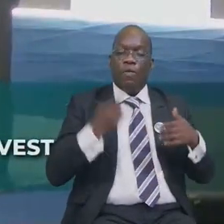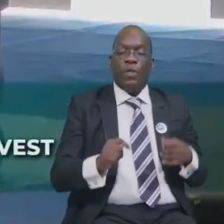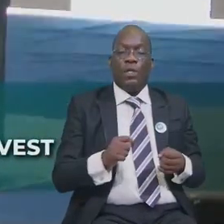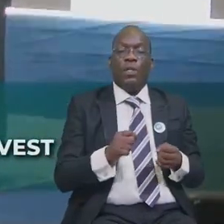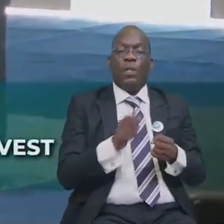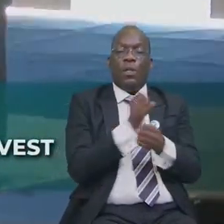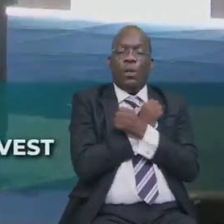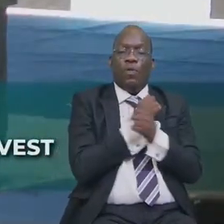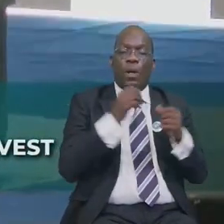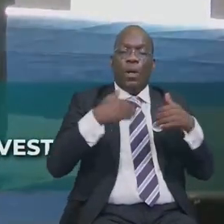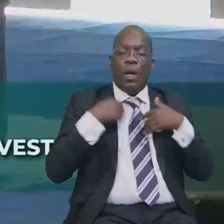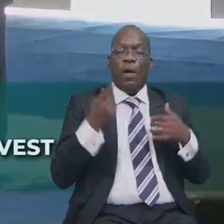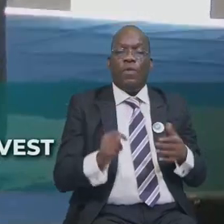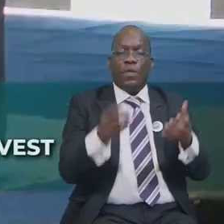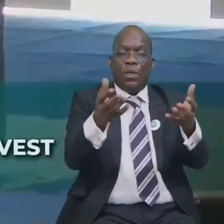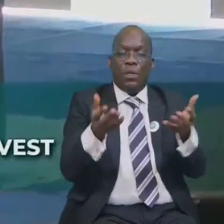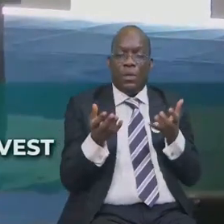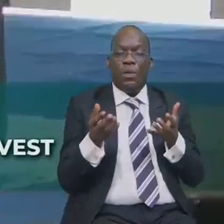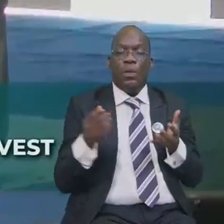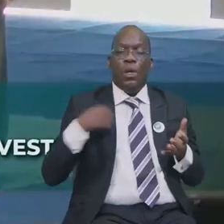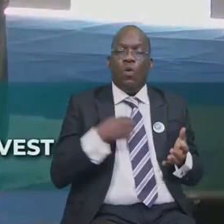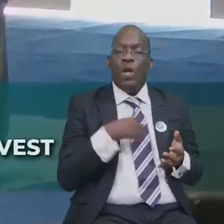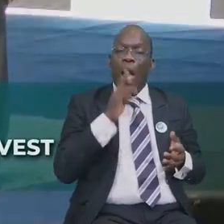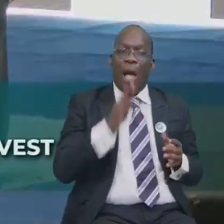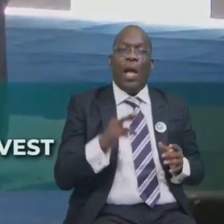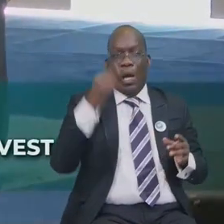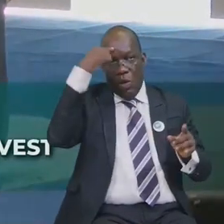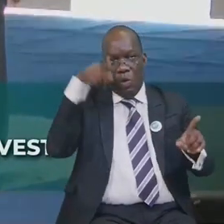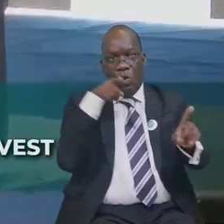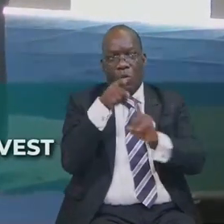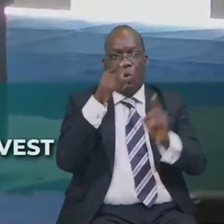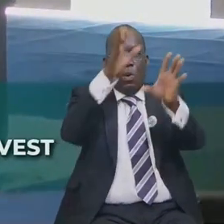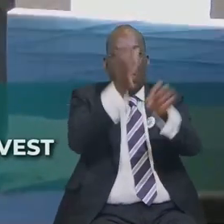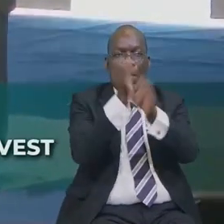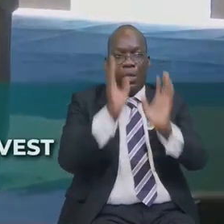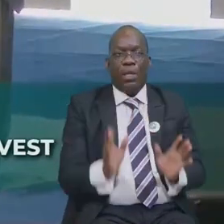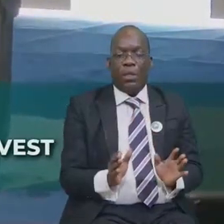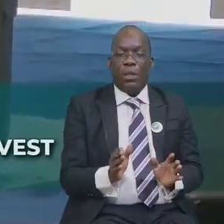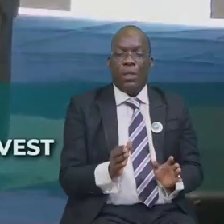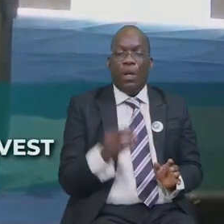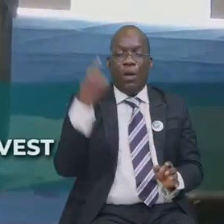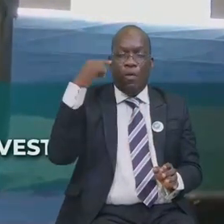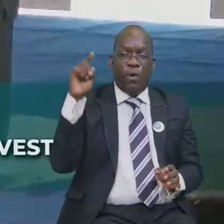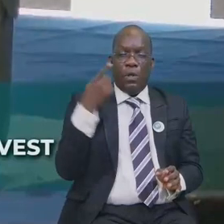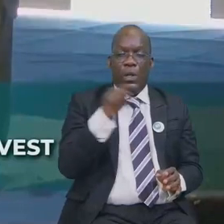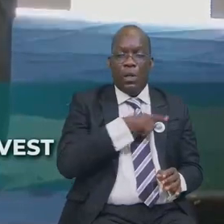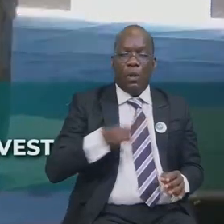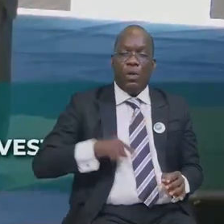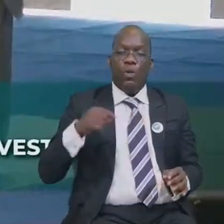la motivation, nous sommes des gens qui poursuivent des objectifs pour le royaume et n'essayons